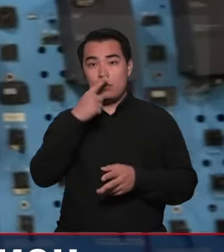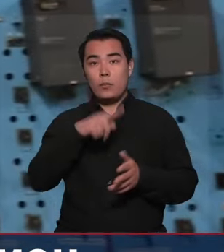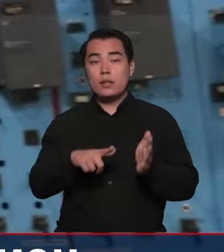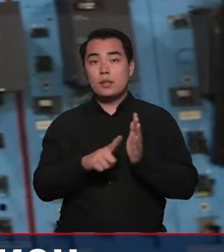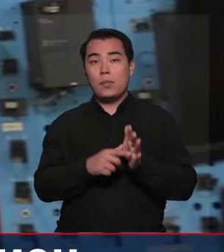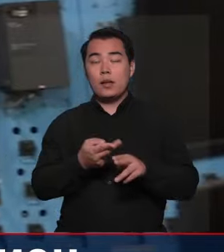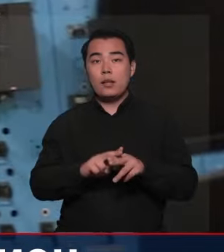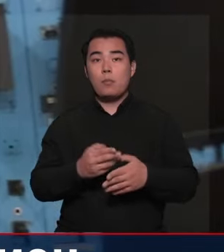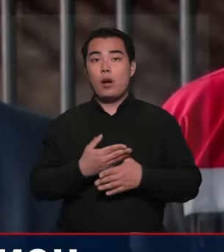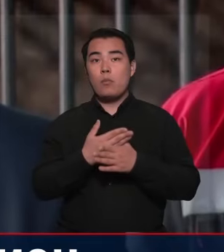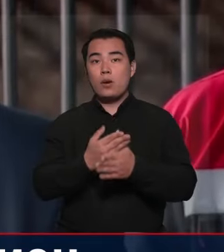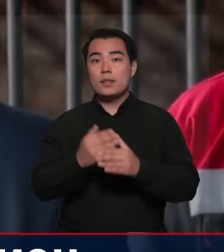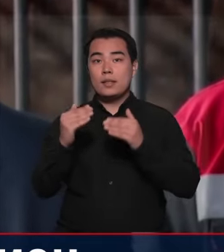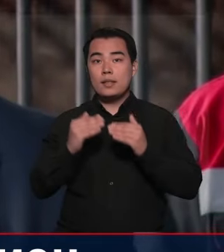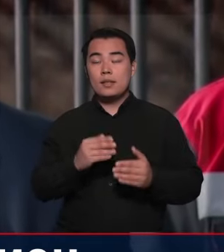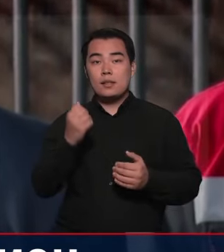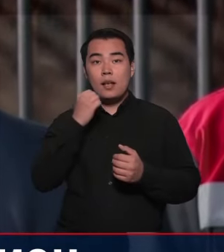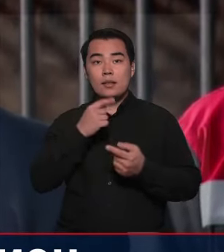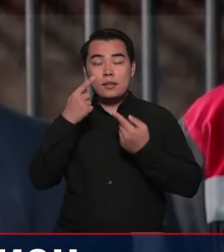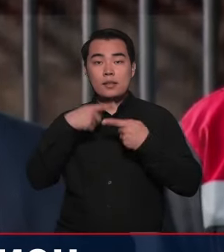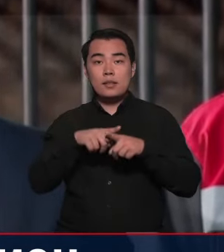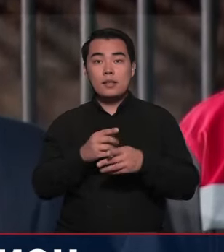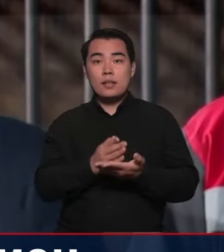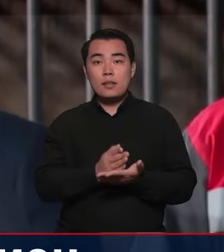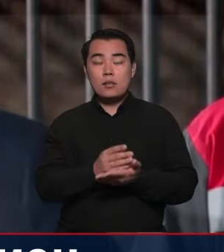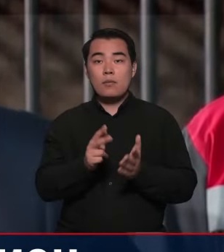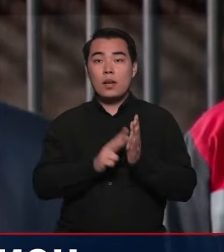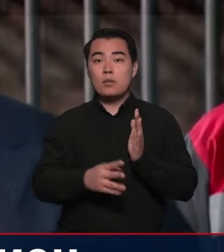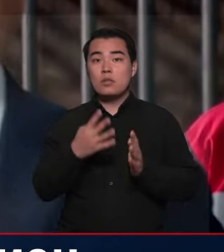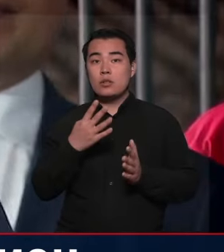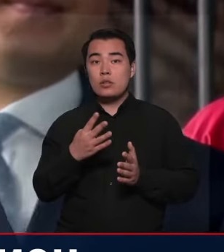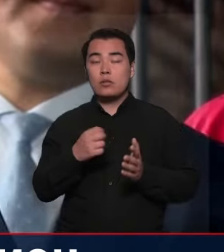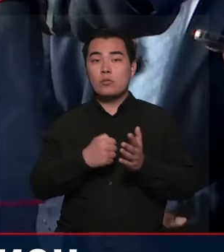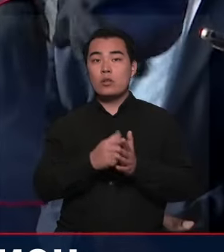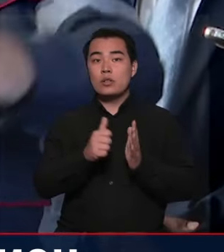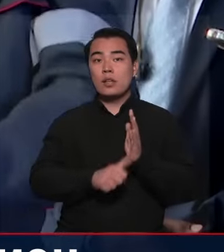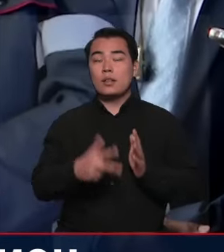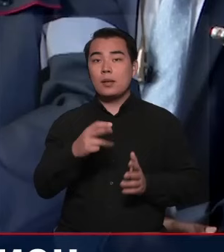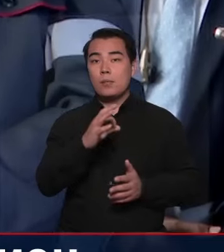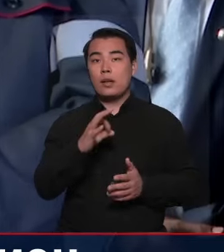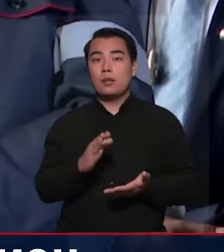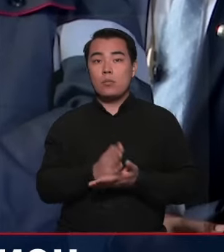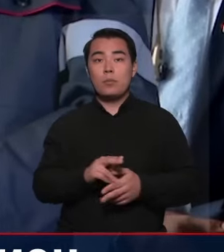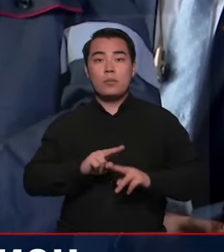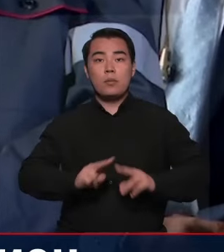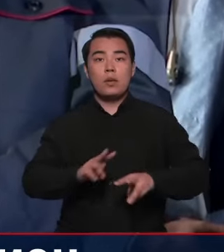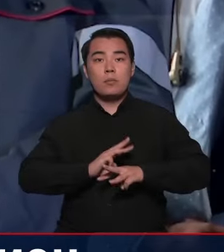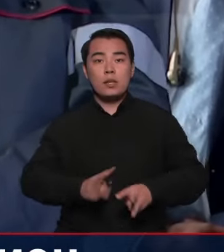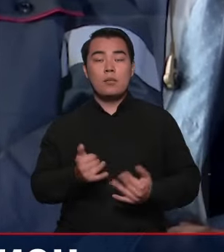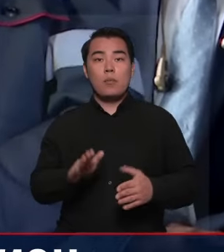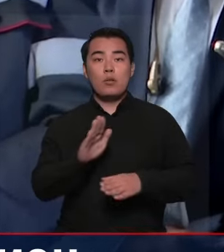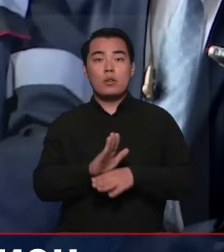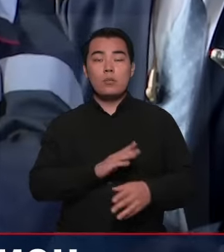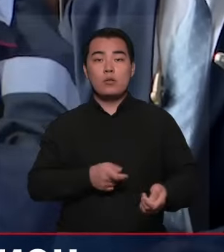7. Это поможет снизить износ оборудования с 84 до 63%. Премьер-министр